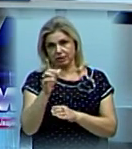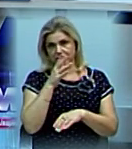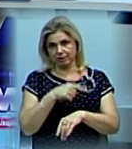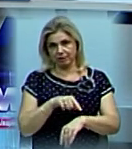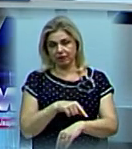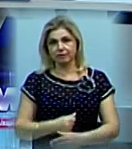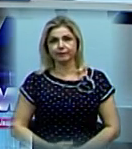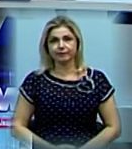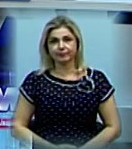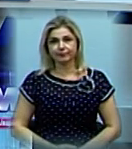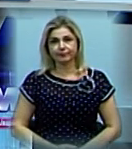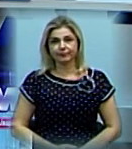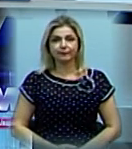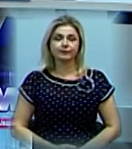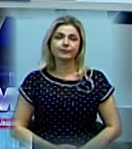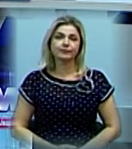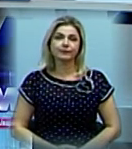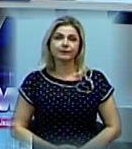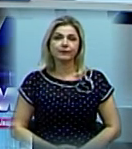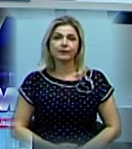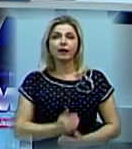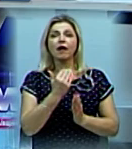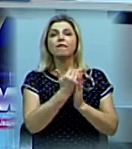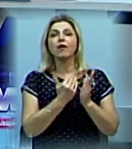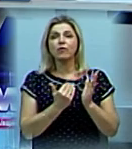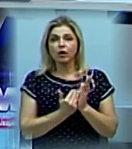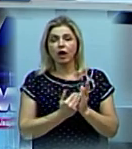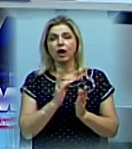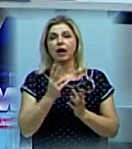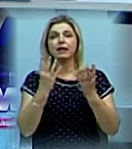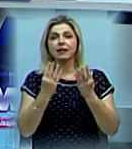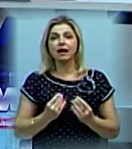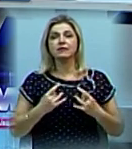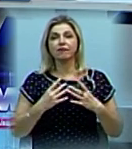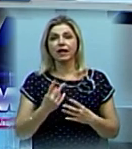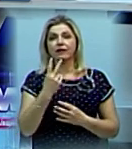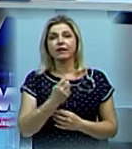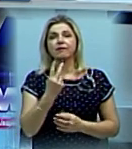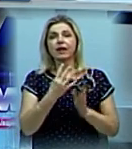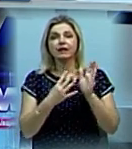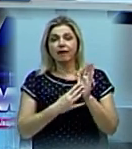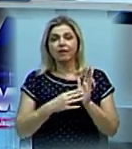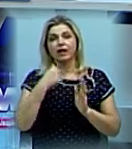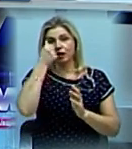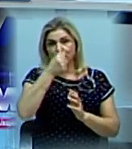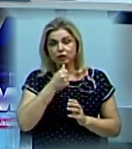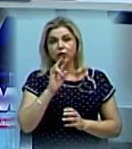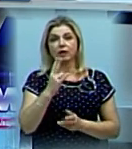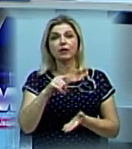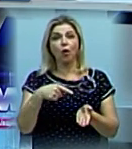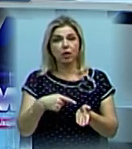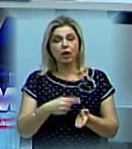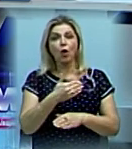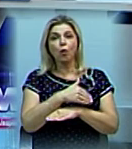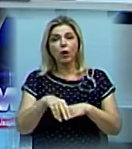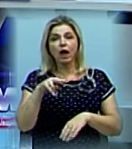години. І ми продовжуємо. У рамках Ріверфесту до дня святкування 229-ї річниці Миколаєва на вулиці